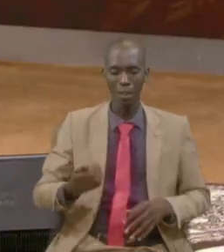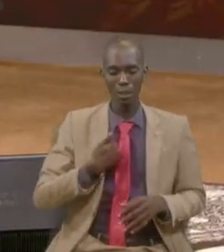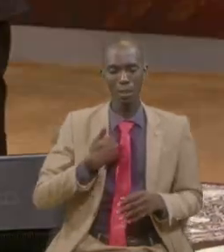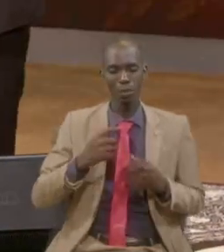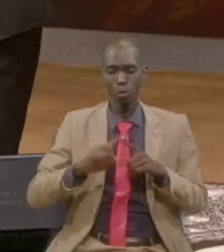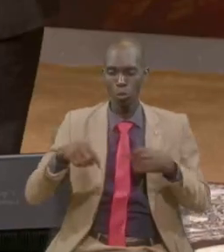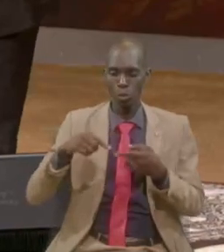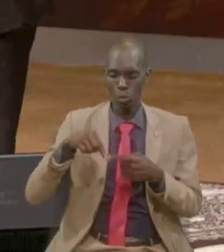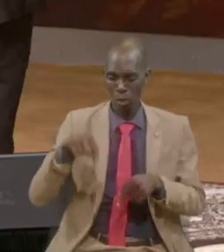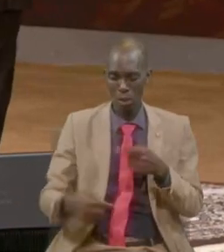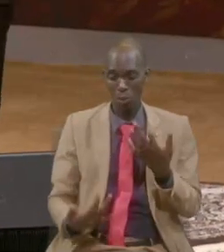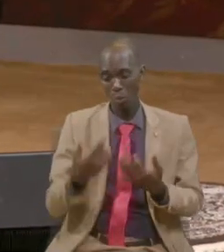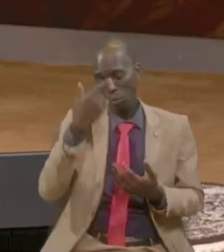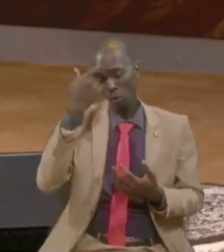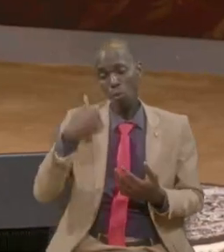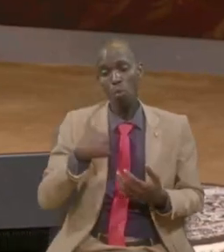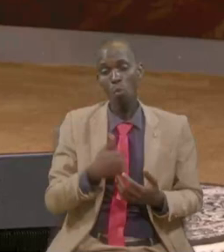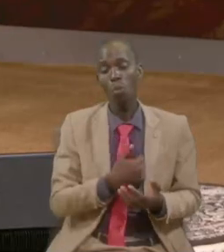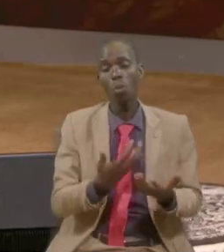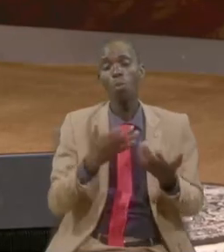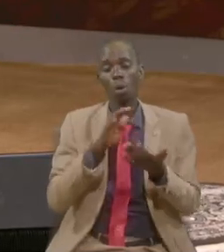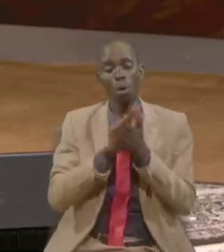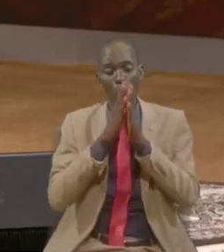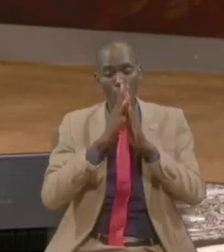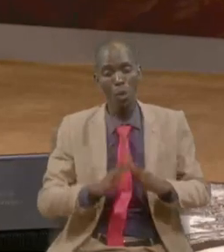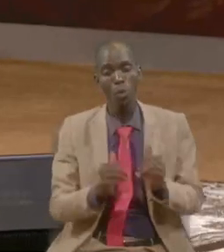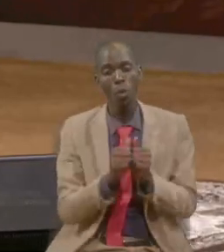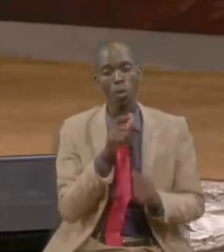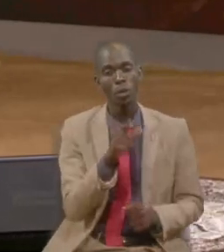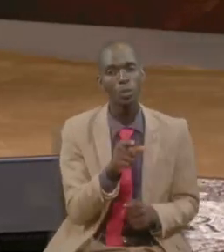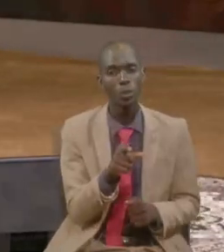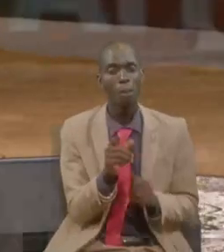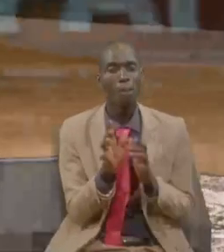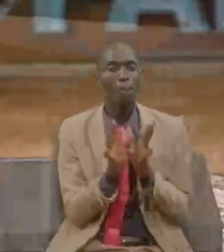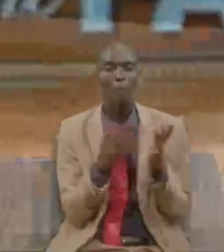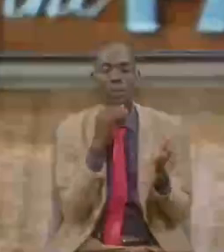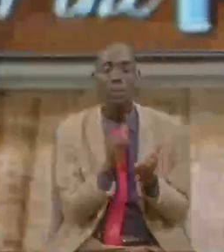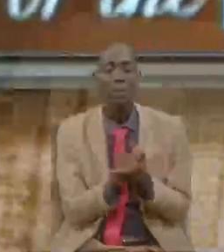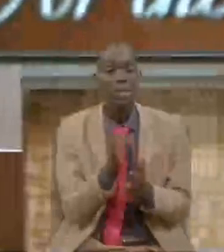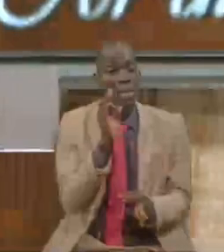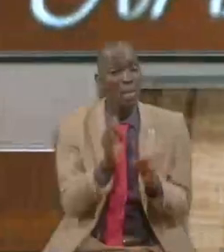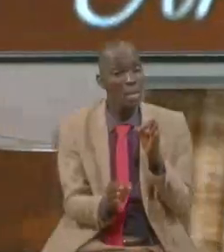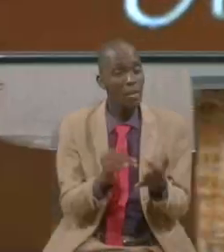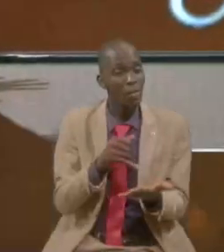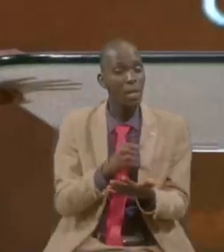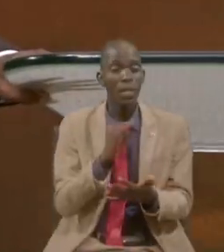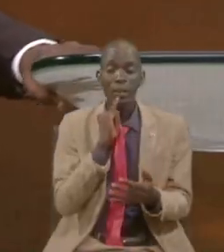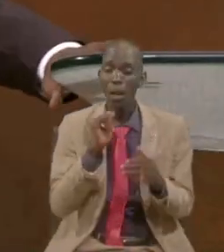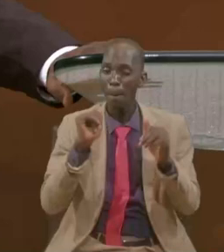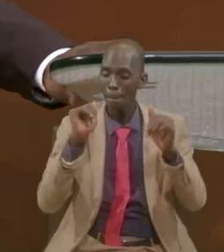Tout simplement parce qu'on veut être en paix avec quelqu'un. C'est quoi? C'est dit que s'il est possible, que